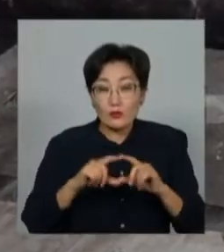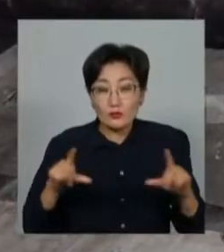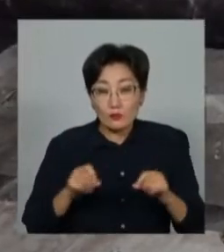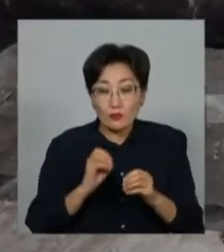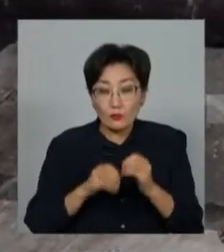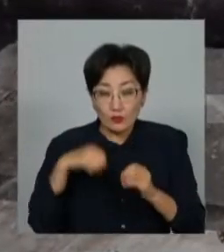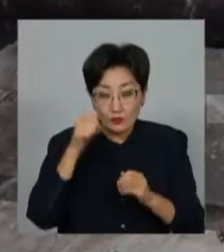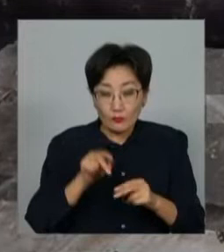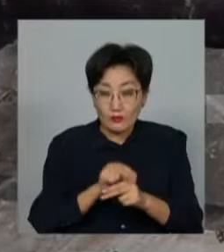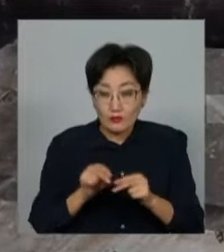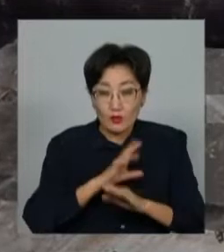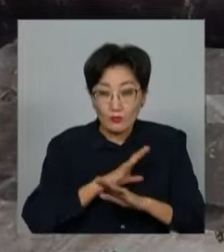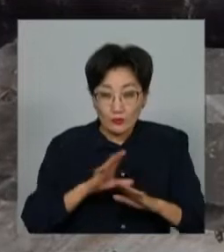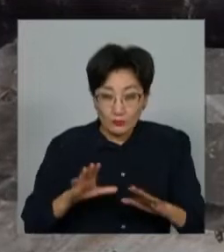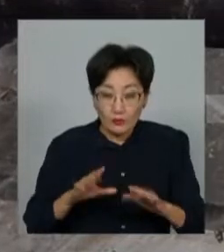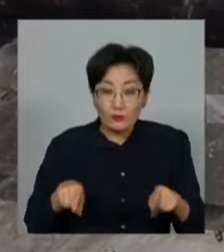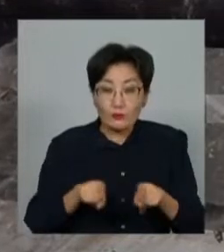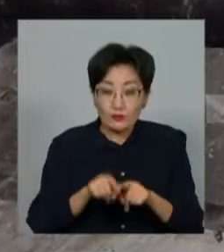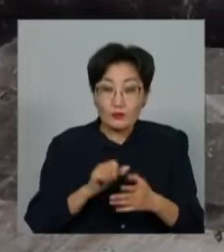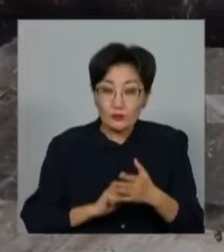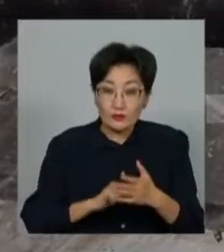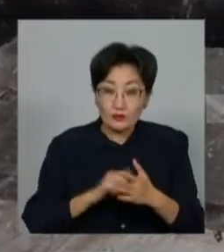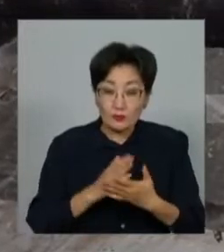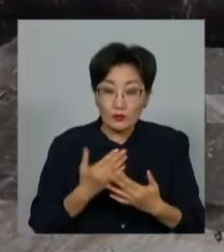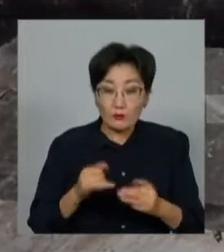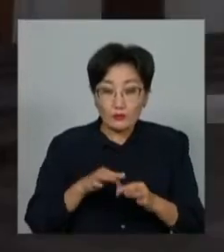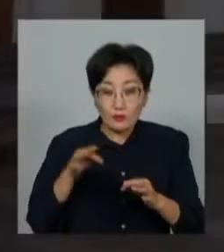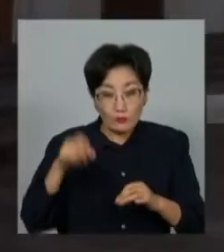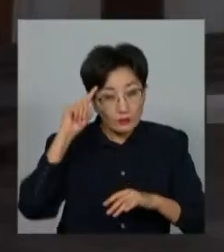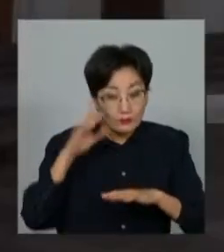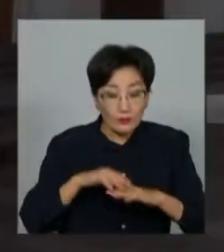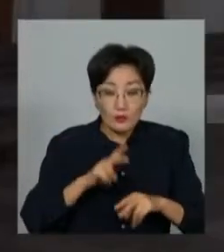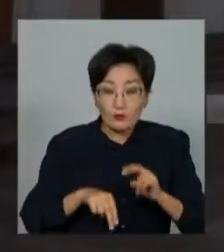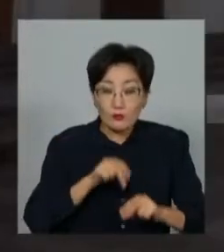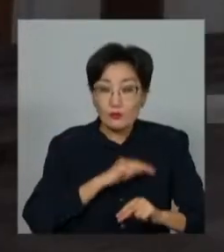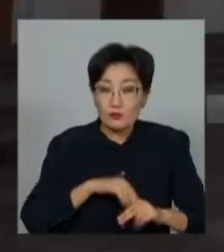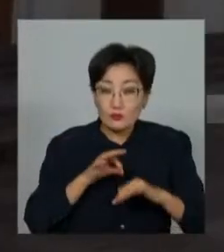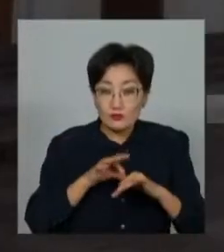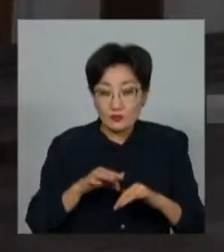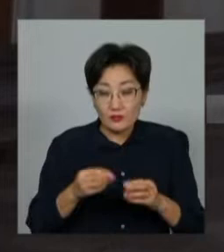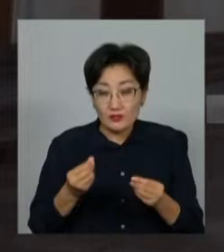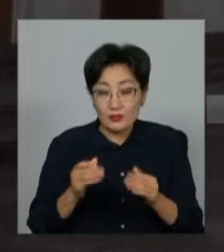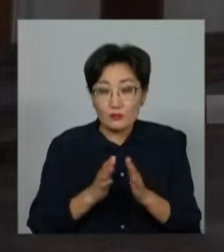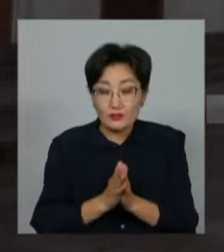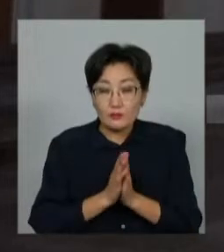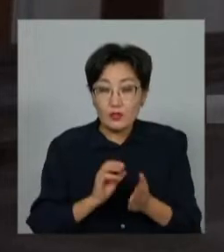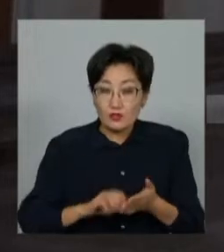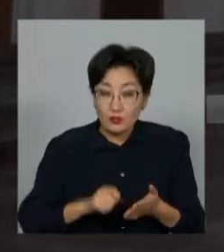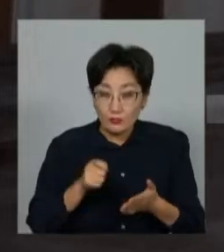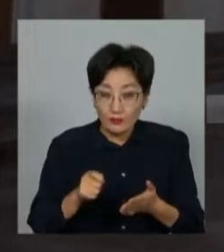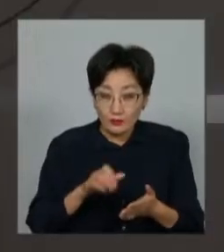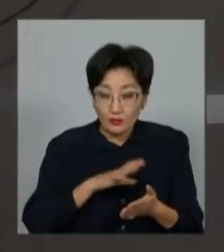жыл жөндеу көрмегені себеп деп сылтауратып отыр. Ендігіде облыстық әкімдікке құрылыс жұмысын жүргізуге қаражат сұрап өтінім жіберілген